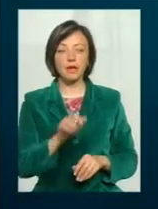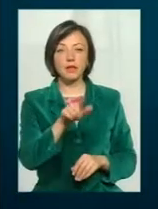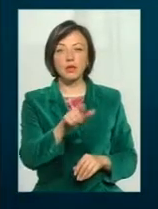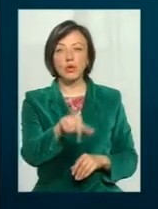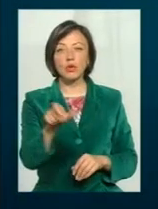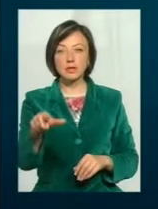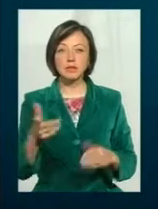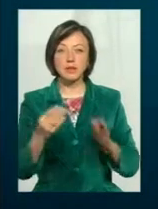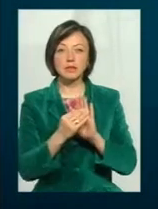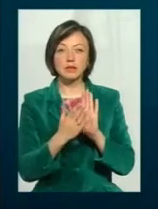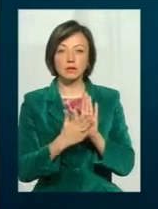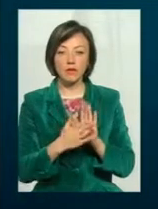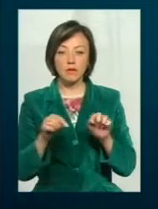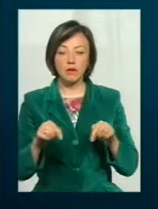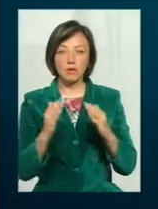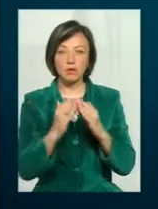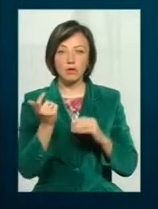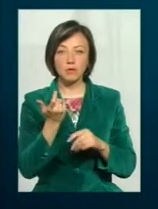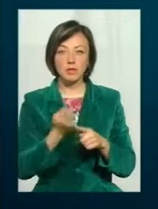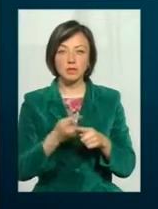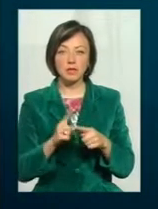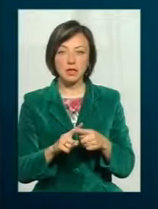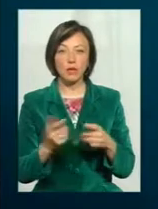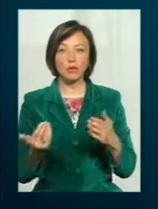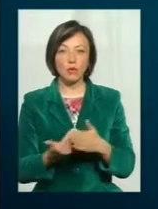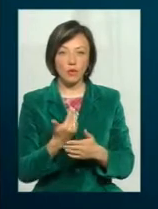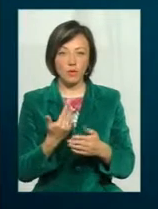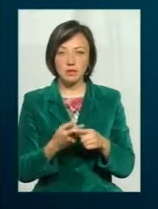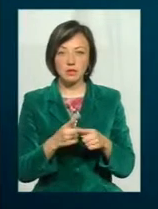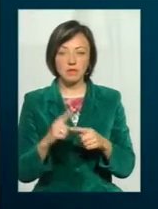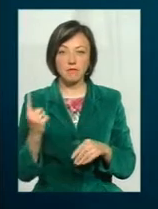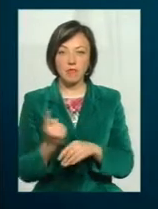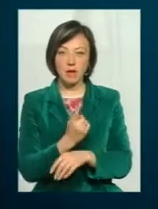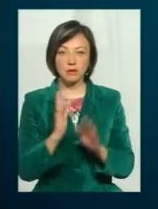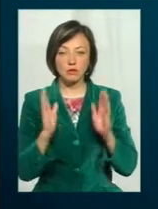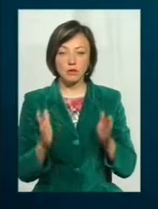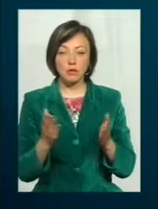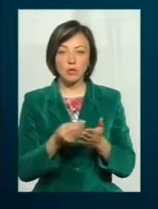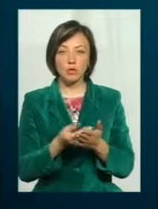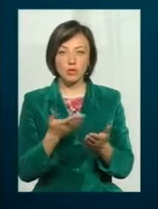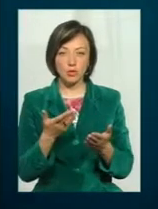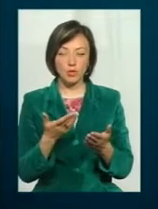які зареєстровані в домогосподарстві. Це от нове, це вперше ми будемо оцінювати